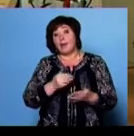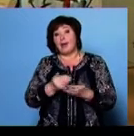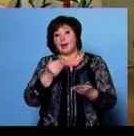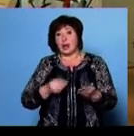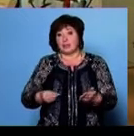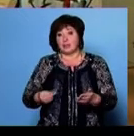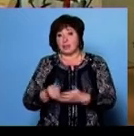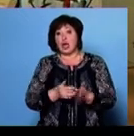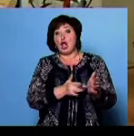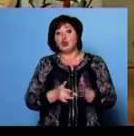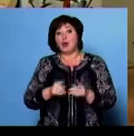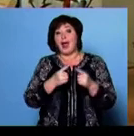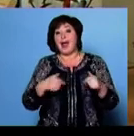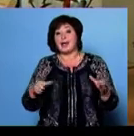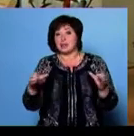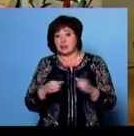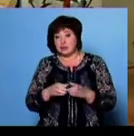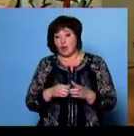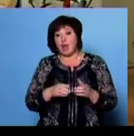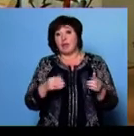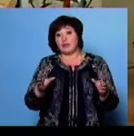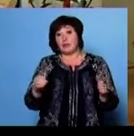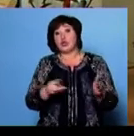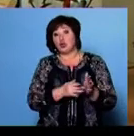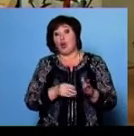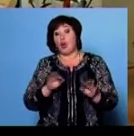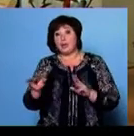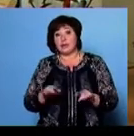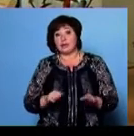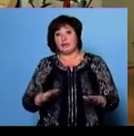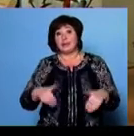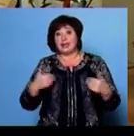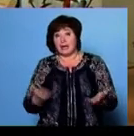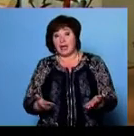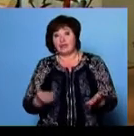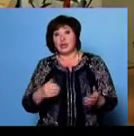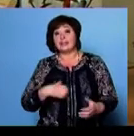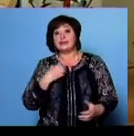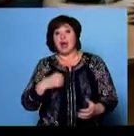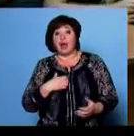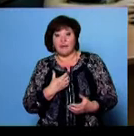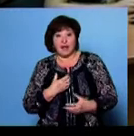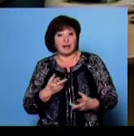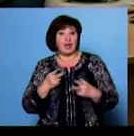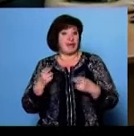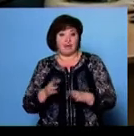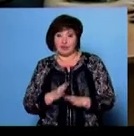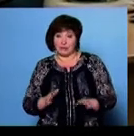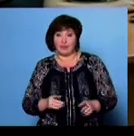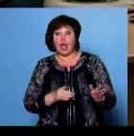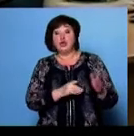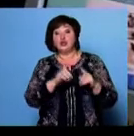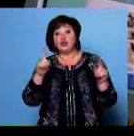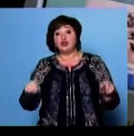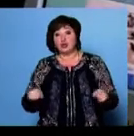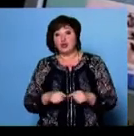бронировании турагенты, соответственно, туроператоры предлагают так называемое страхование от невыезда. Туристическая путевка – это